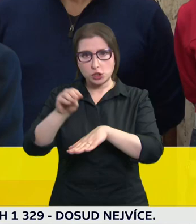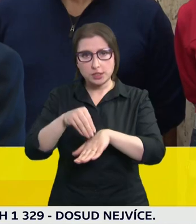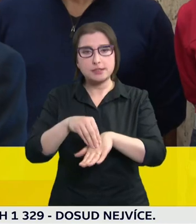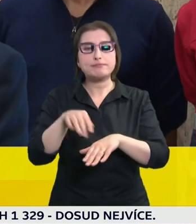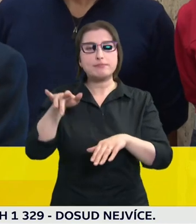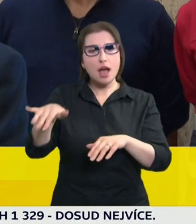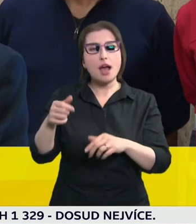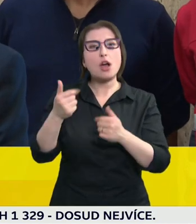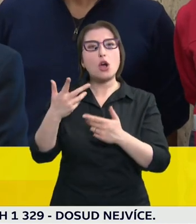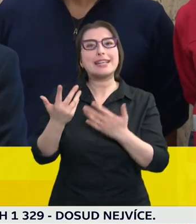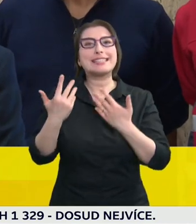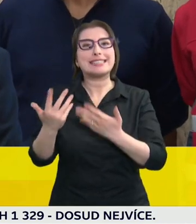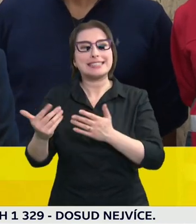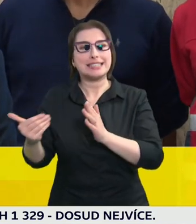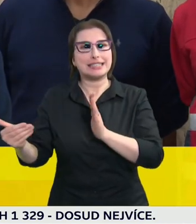několik desítek tisíc